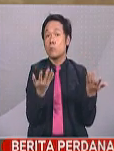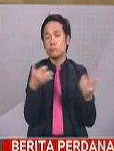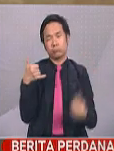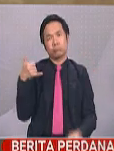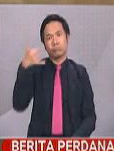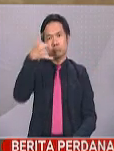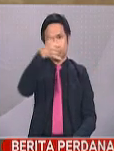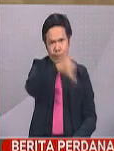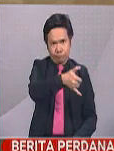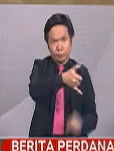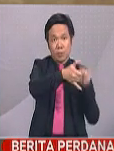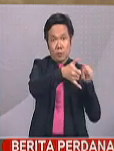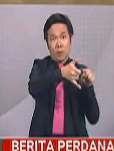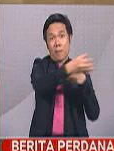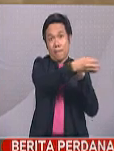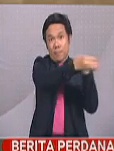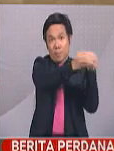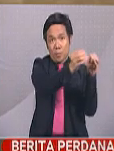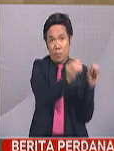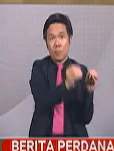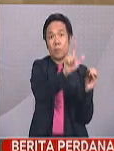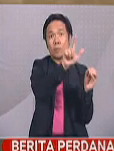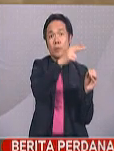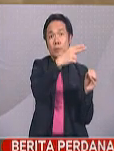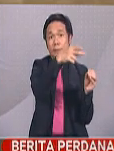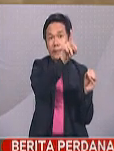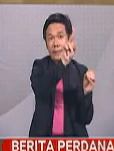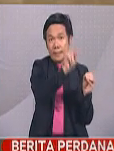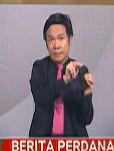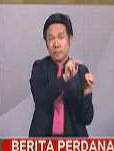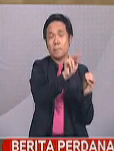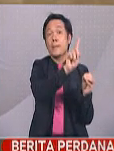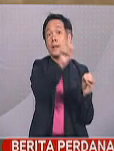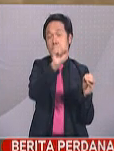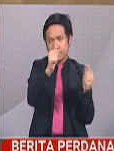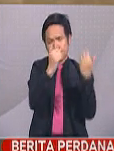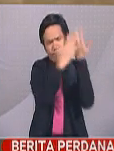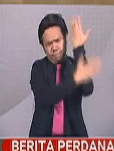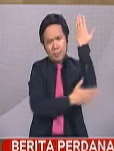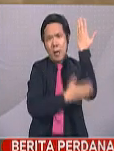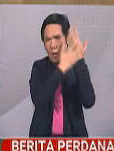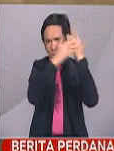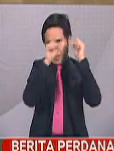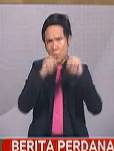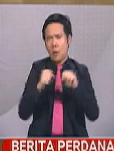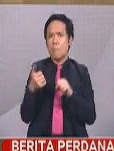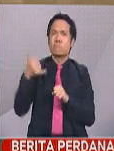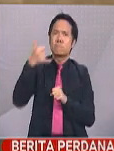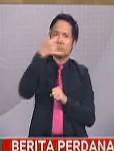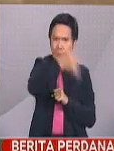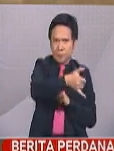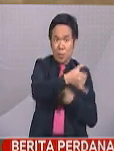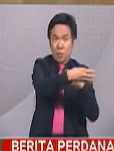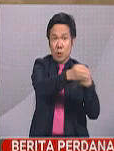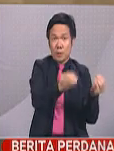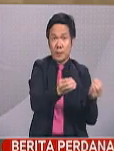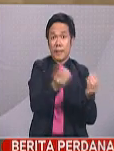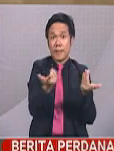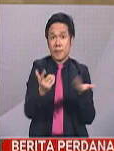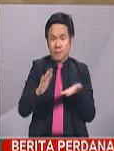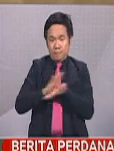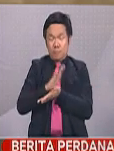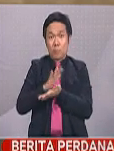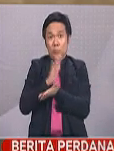mana-mana pejabat cawangan lembaga hasil di seluruh negara dengan membawa dokumen